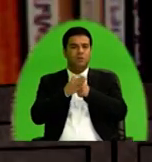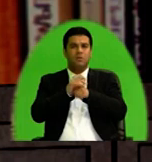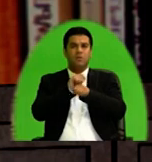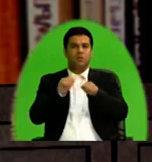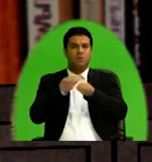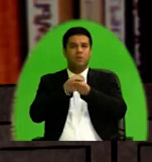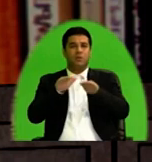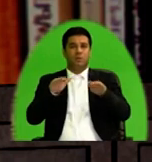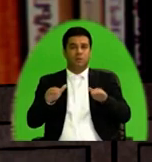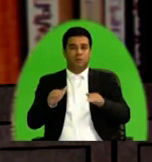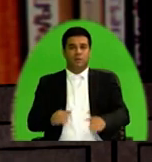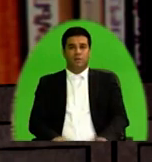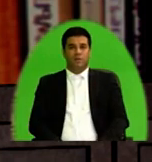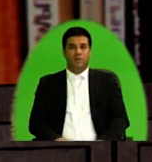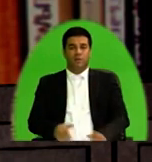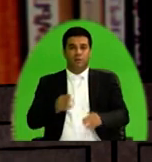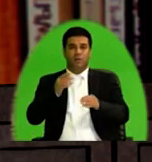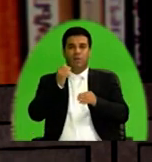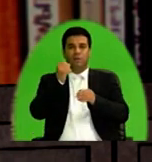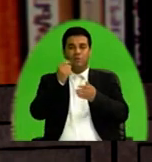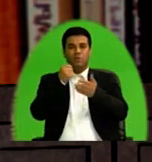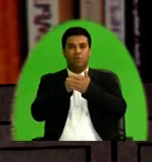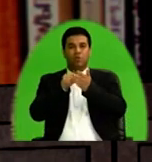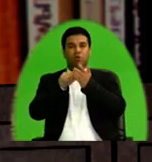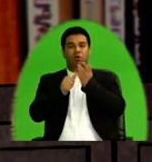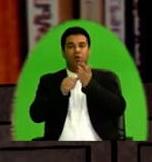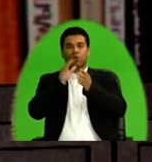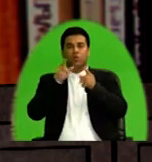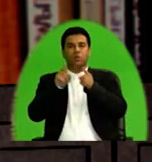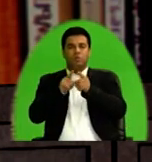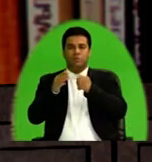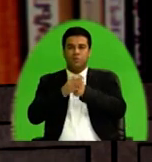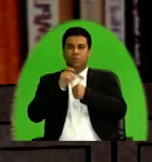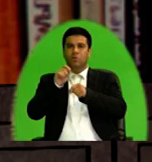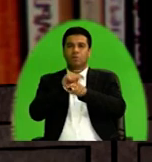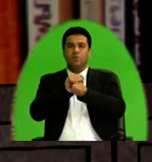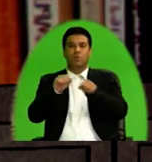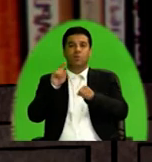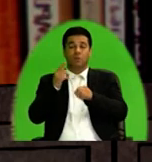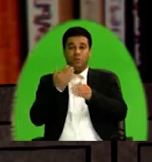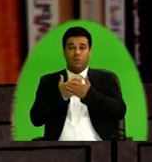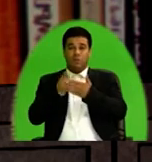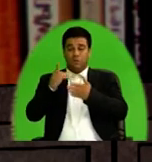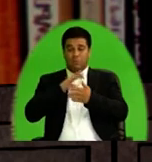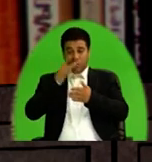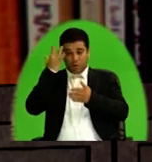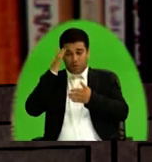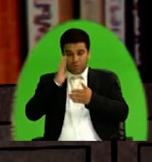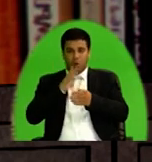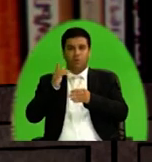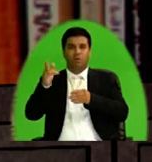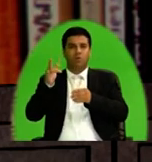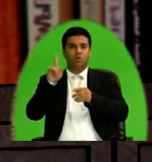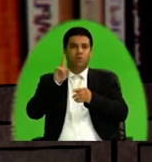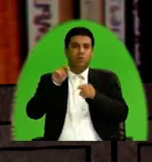детей? Особенно детей подросткового возраста. Когда ребенок совершил поступок, он и так уже